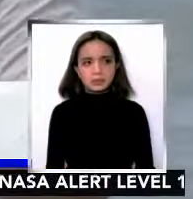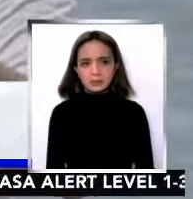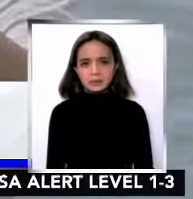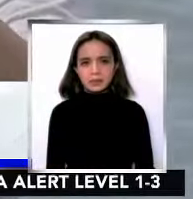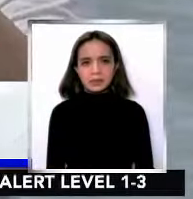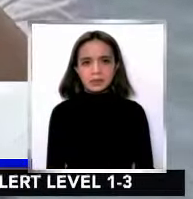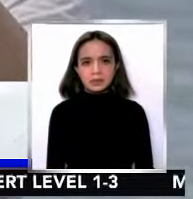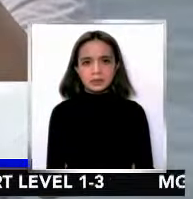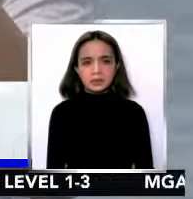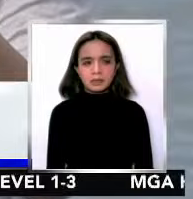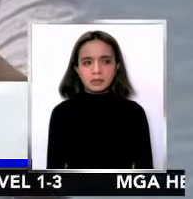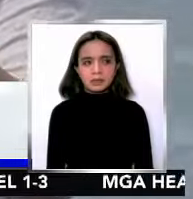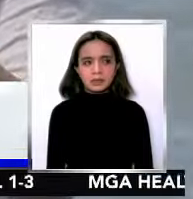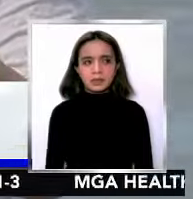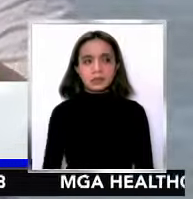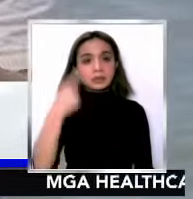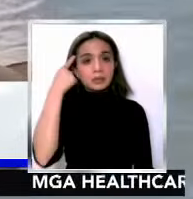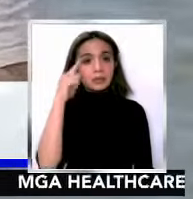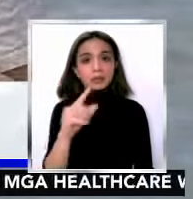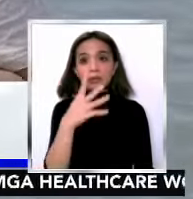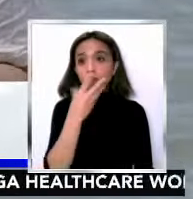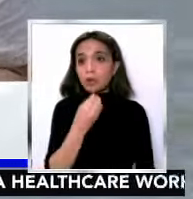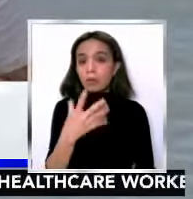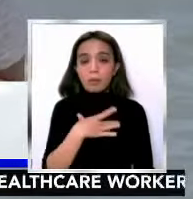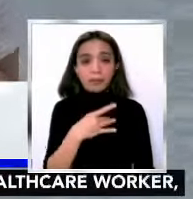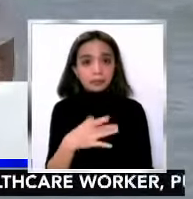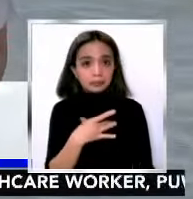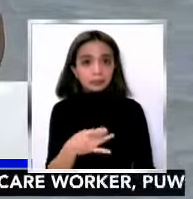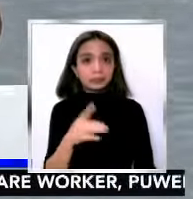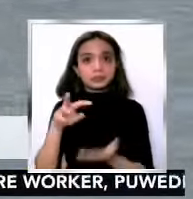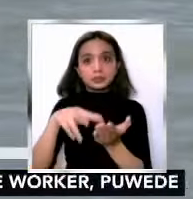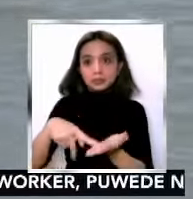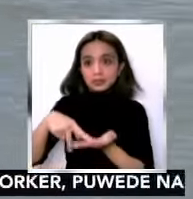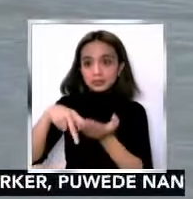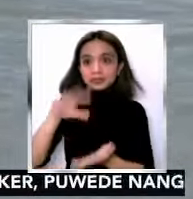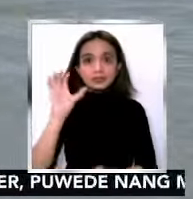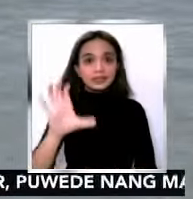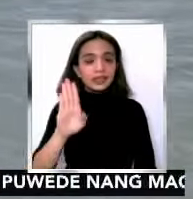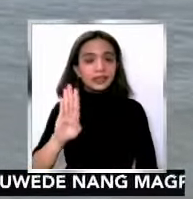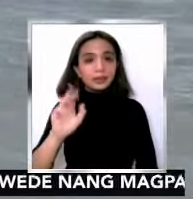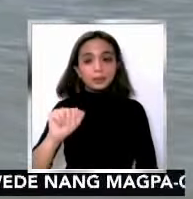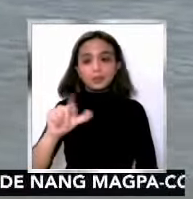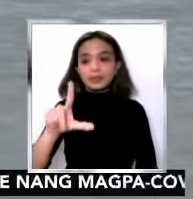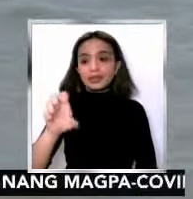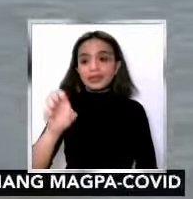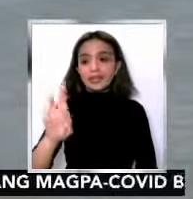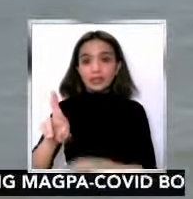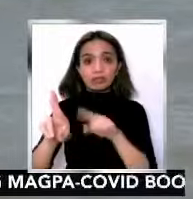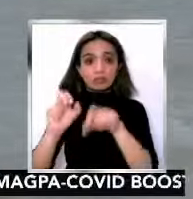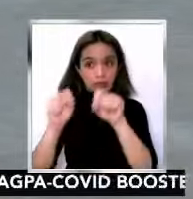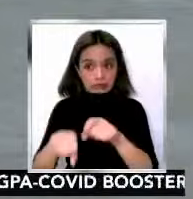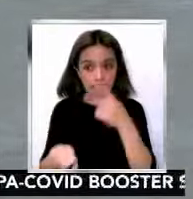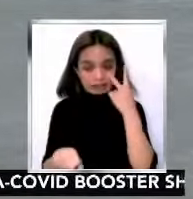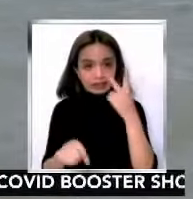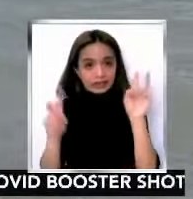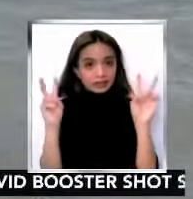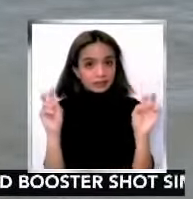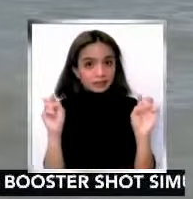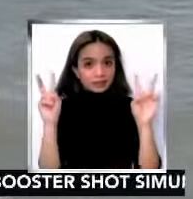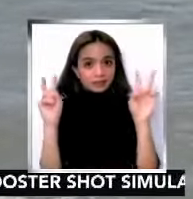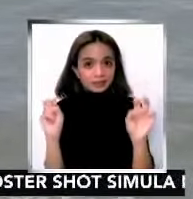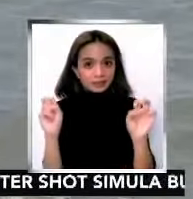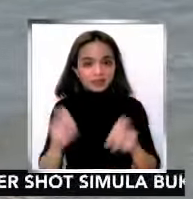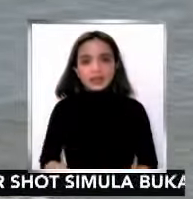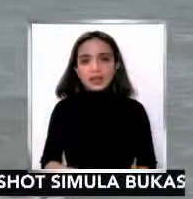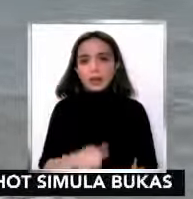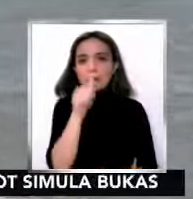At para po dun sa mga gusto makakita sa mga tinatawag na surfing dogs ng Baler, dito po sila pwedeng makita sa mga tinatawag na secret spot